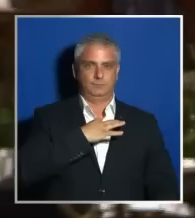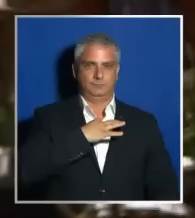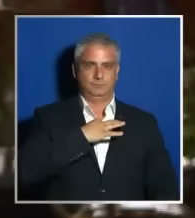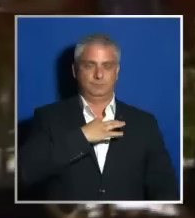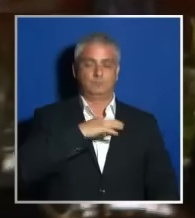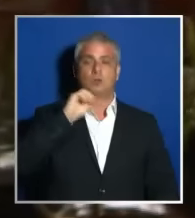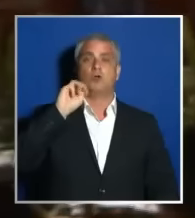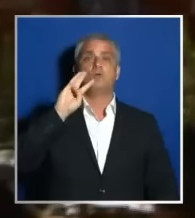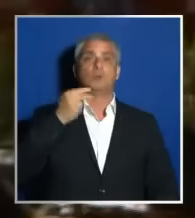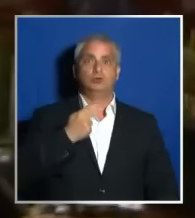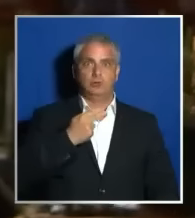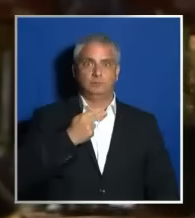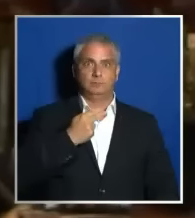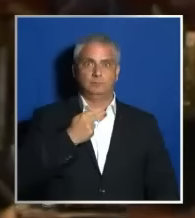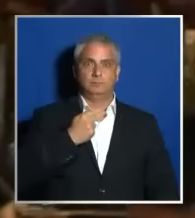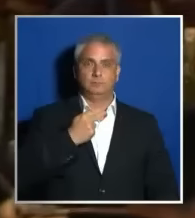משה,